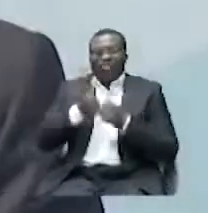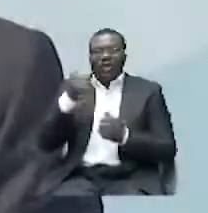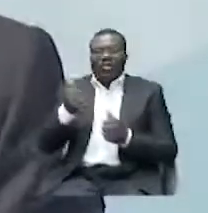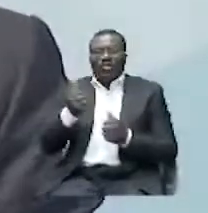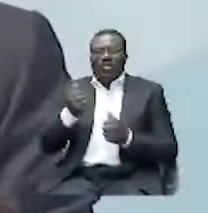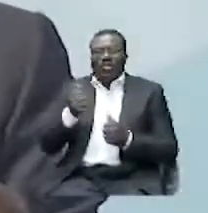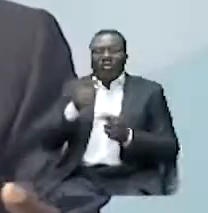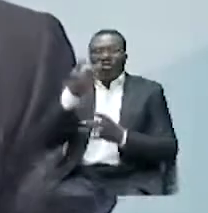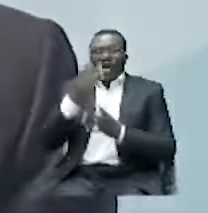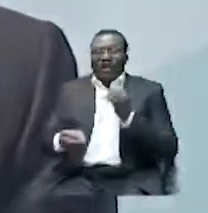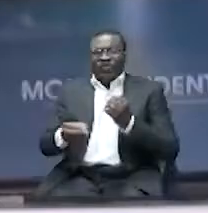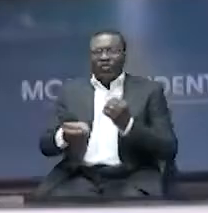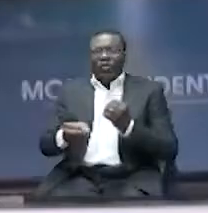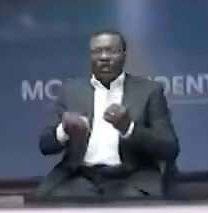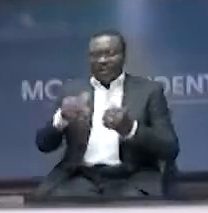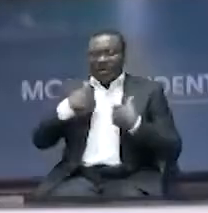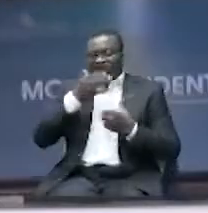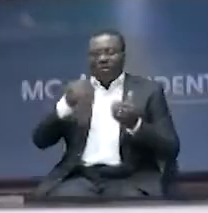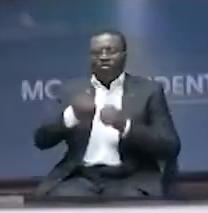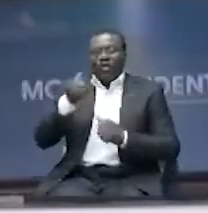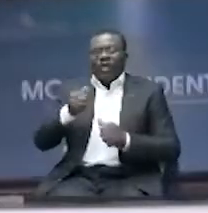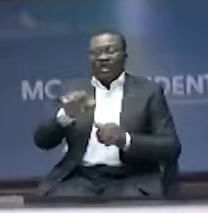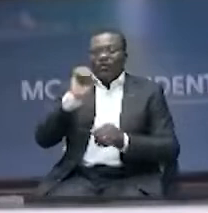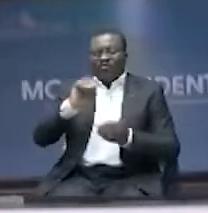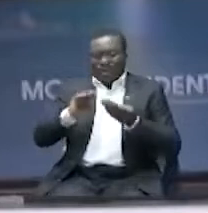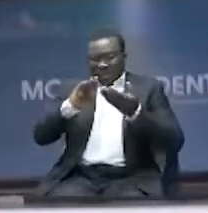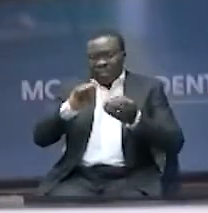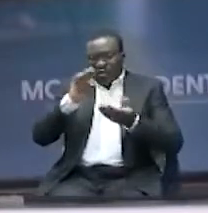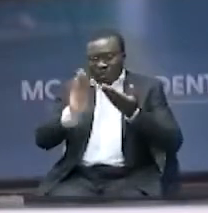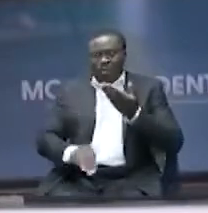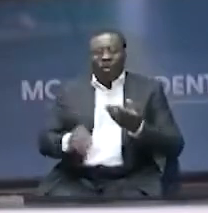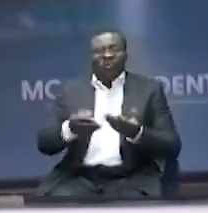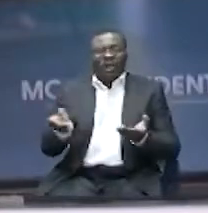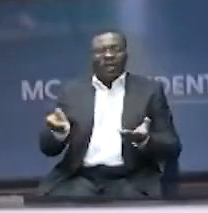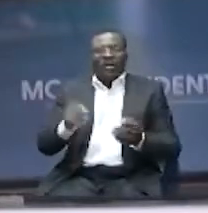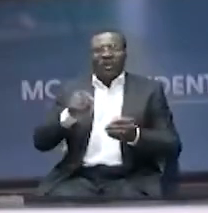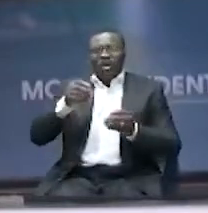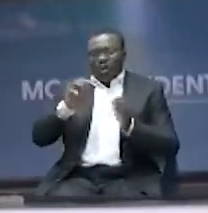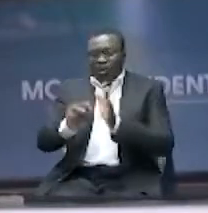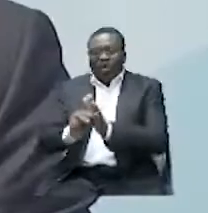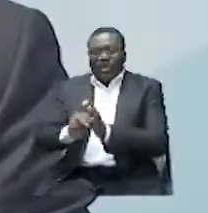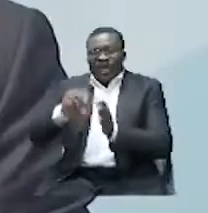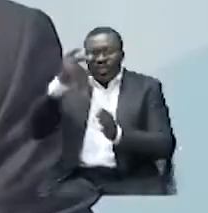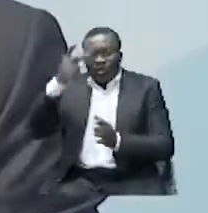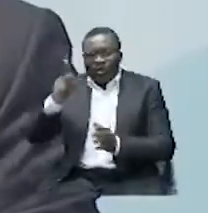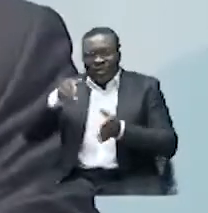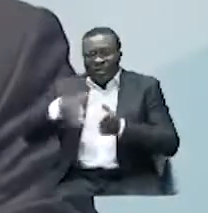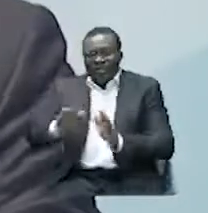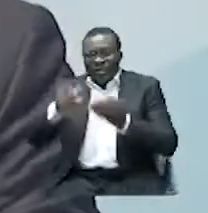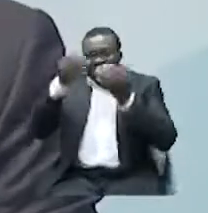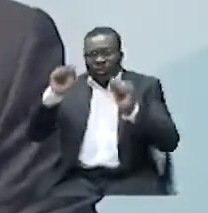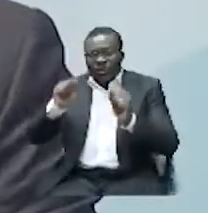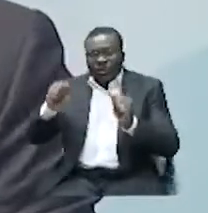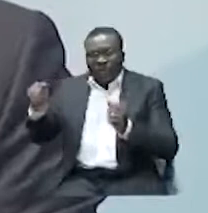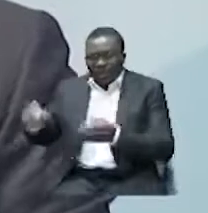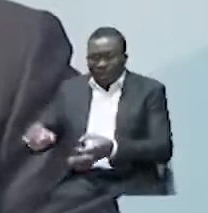le meilleur, il faut choisir le moins de mal. Un président, un modèle politique qui permet à un président de soumettre